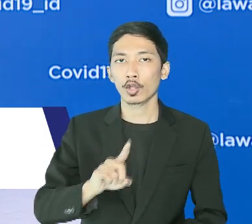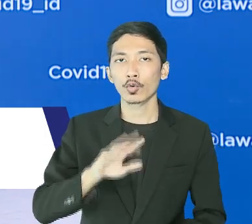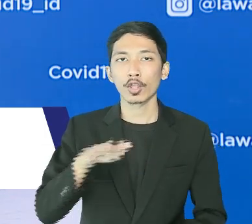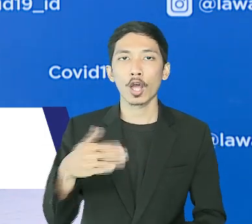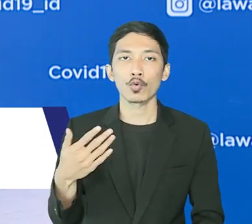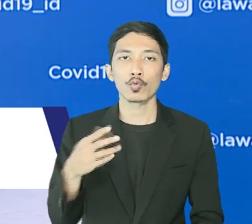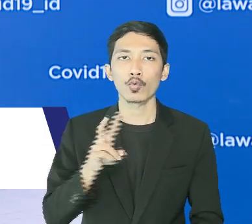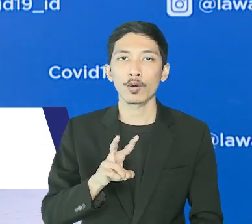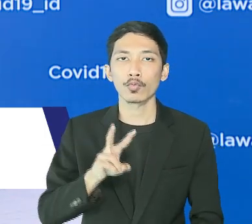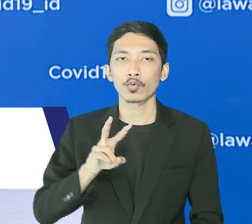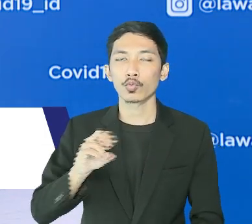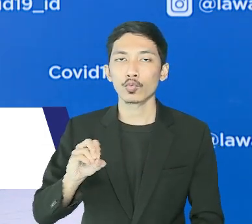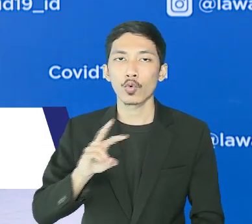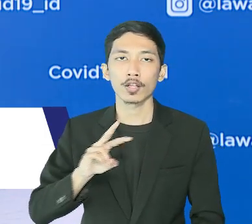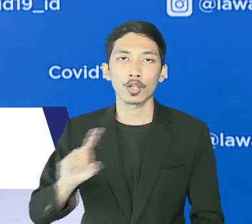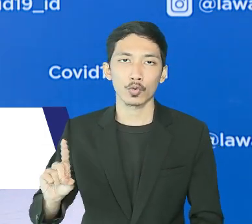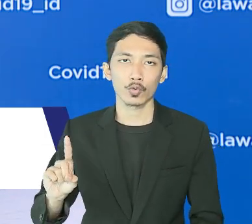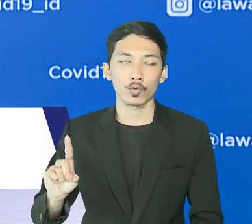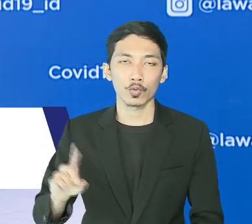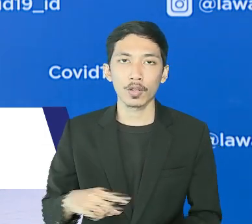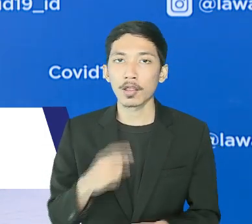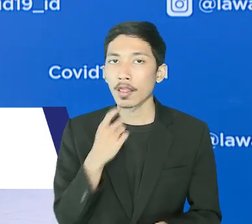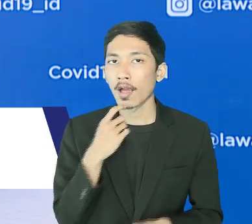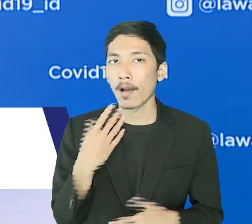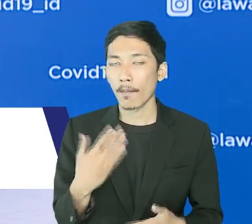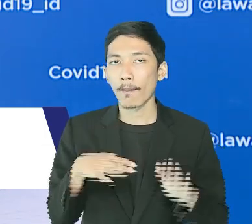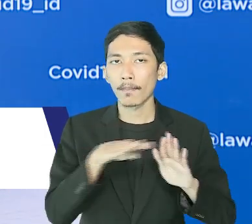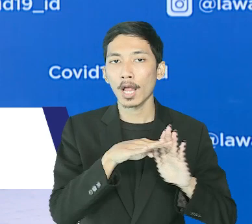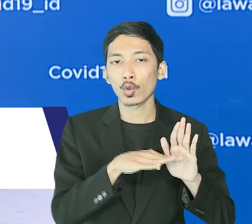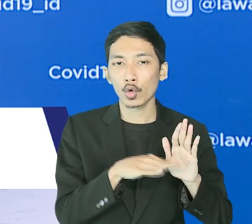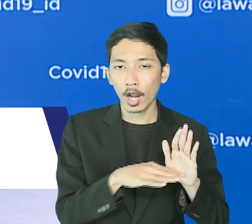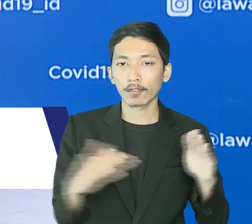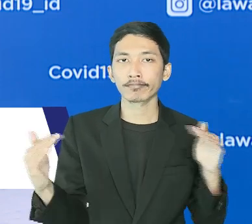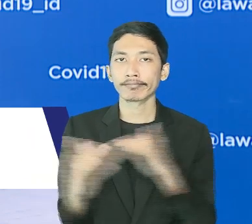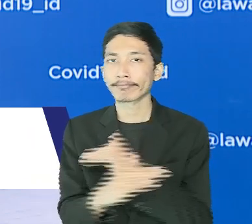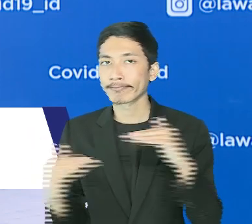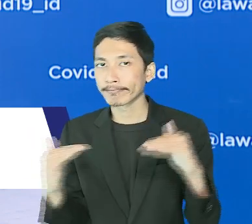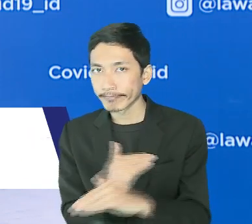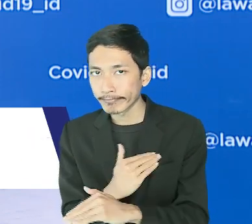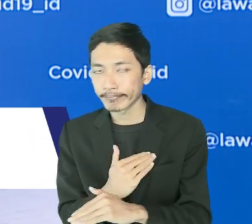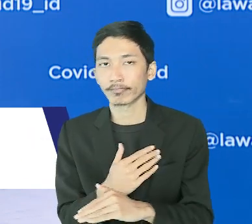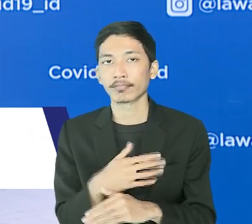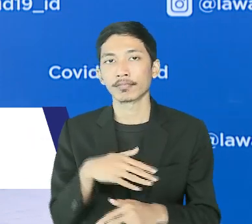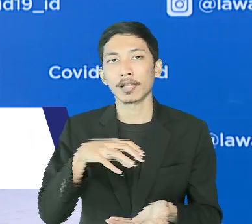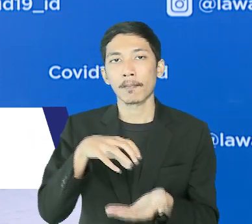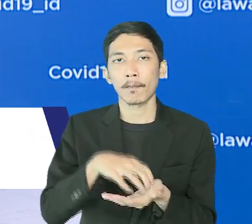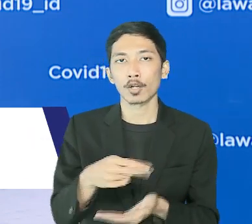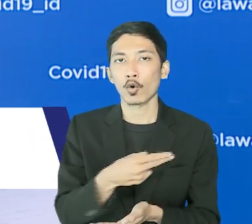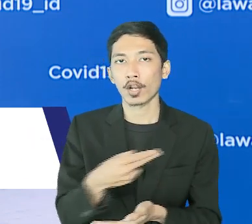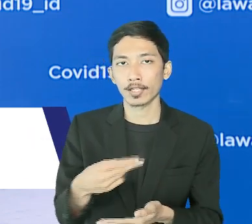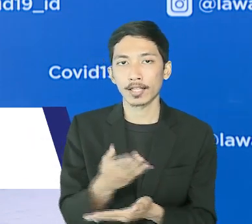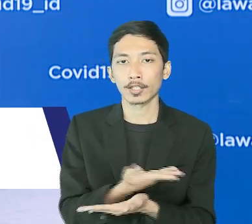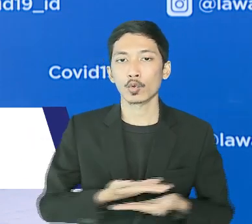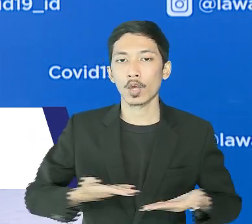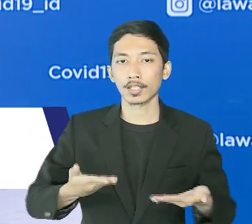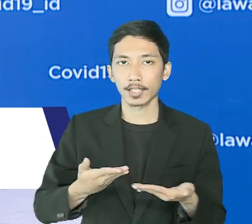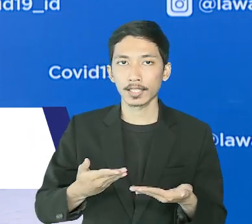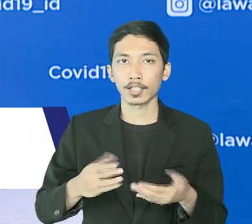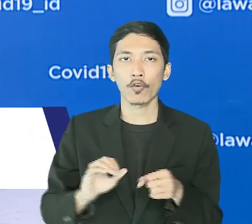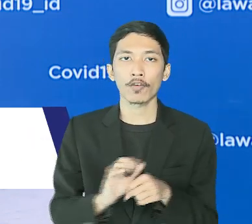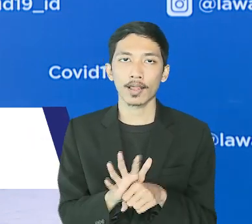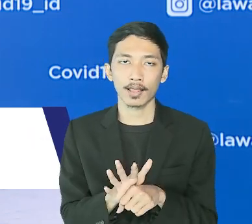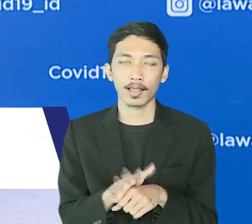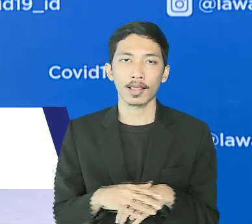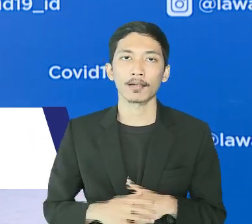2021 tentang ketentuan perjalanan orang dalam negeri pada masa pandemi.